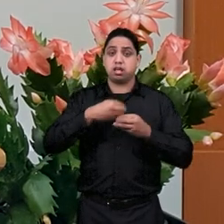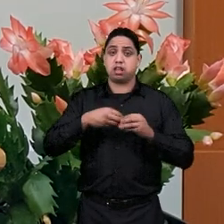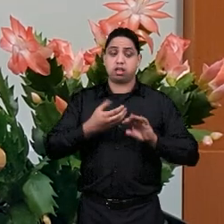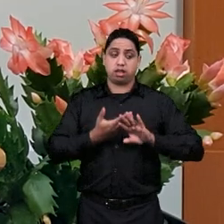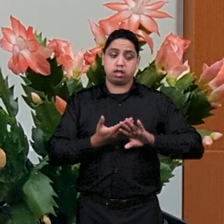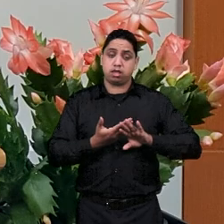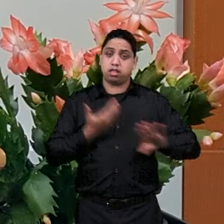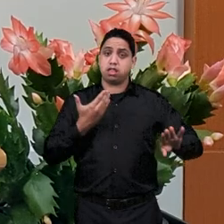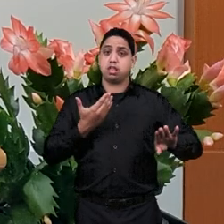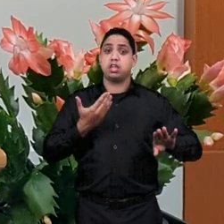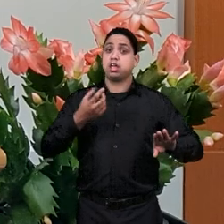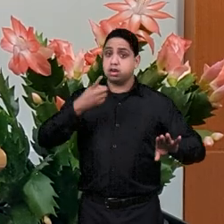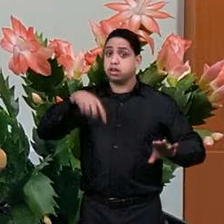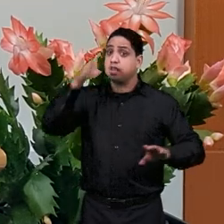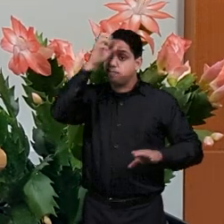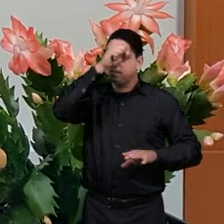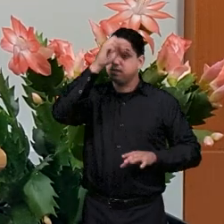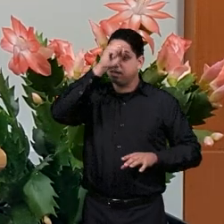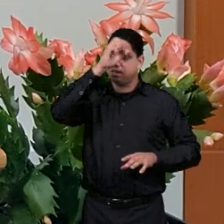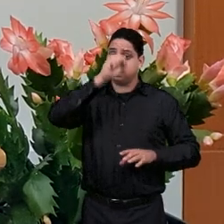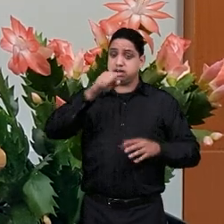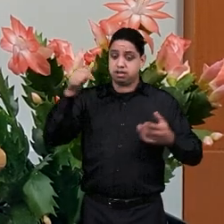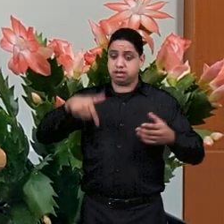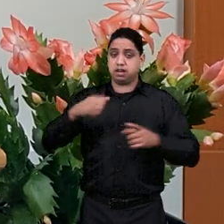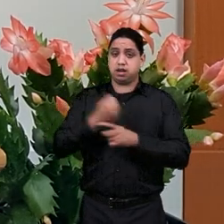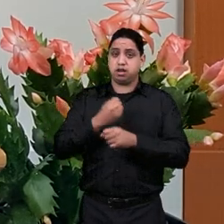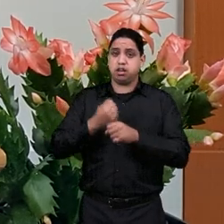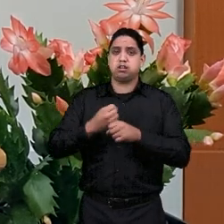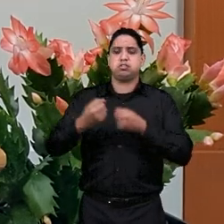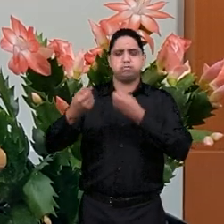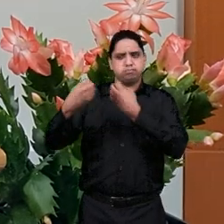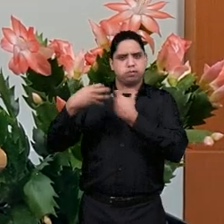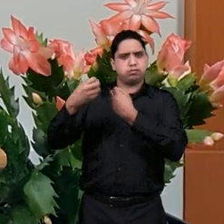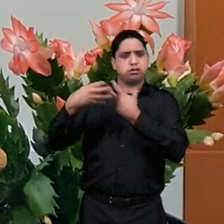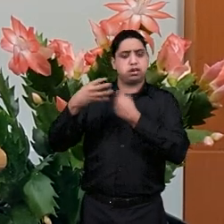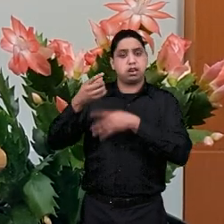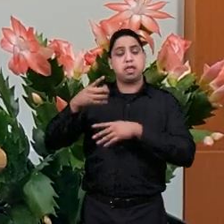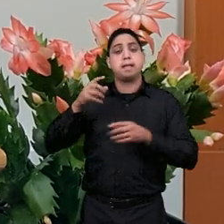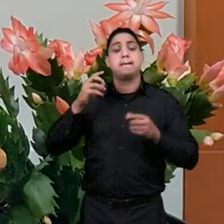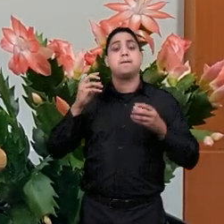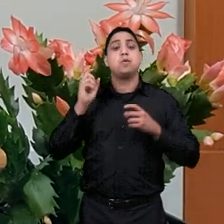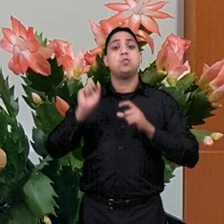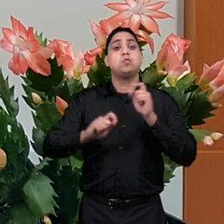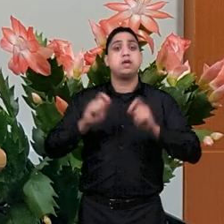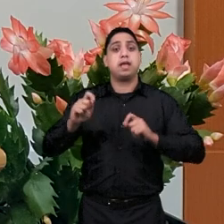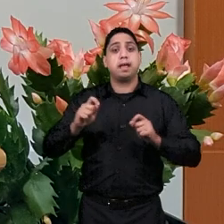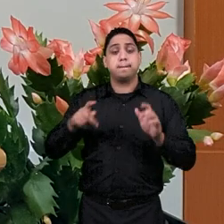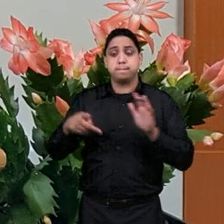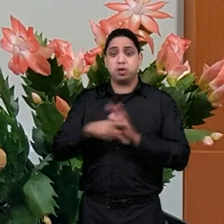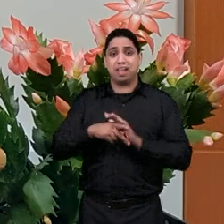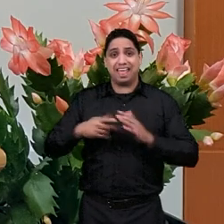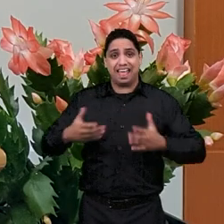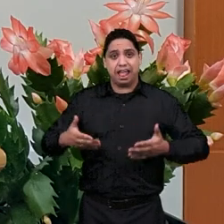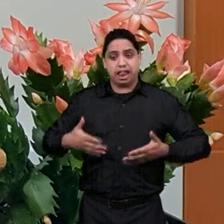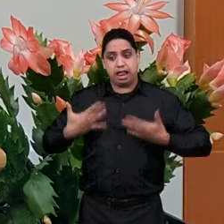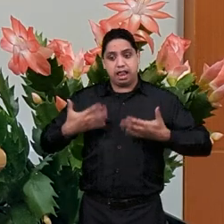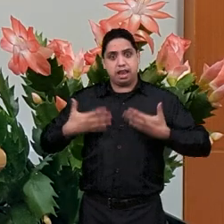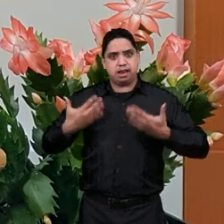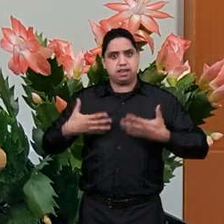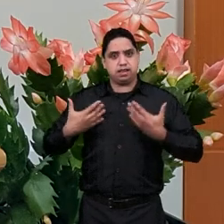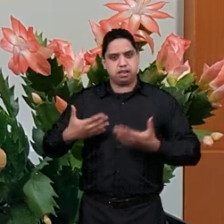récupération, d'encouragement nouveau pour notre peuple. Depuis l'année dernière, quand nous avons étudié le livre de Néhémie,